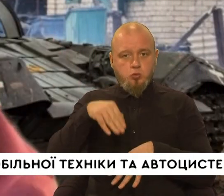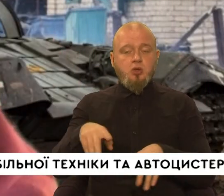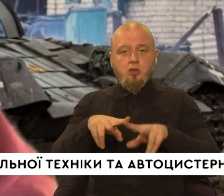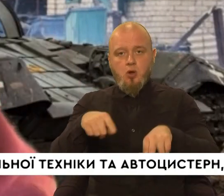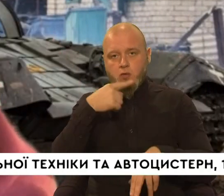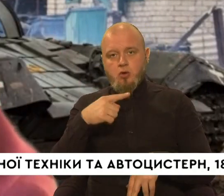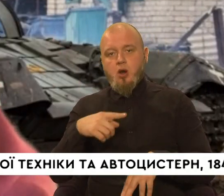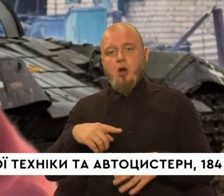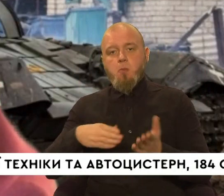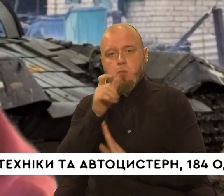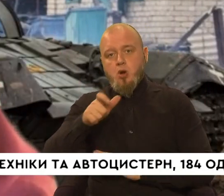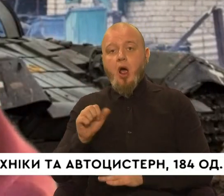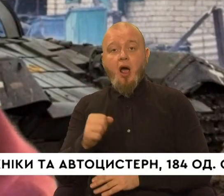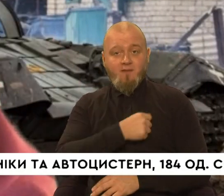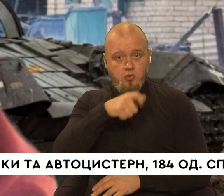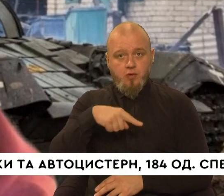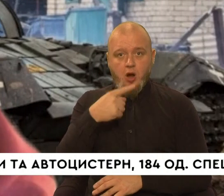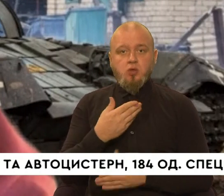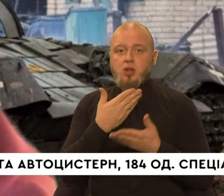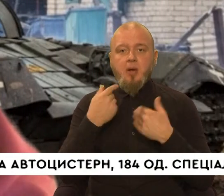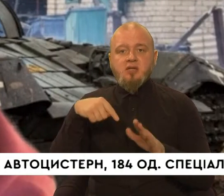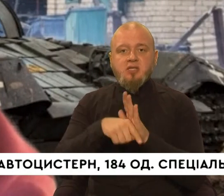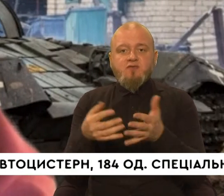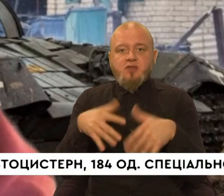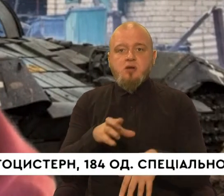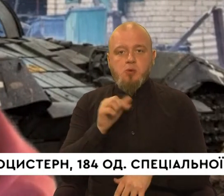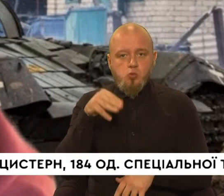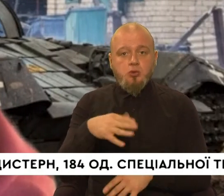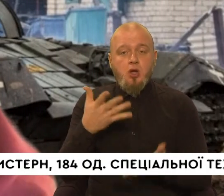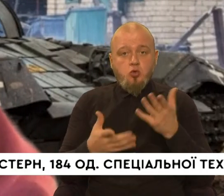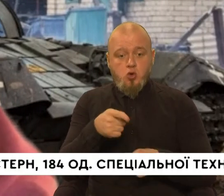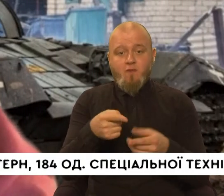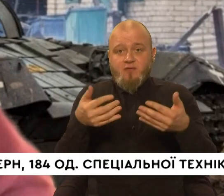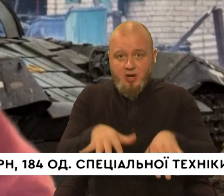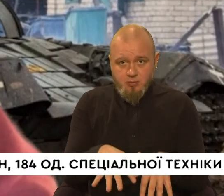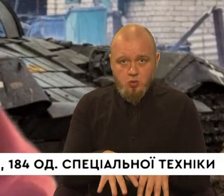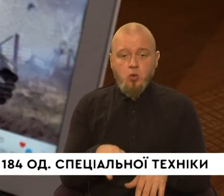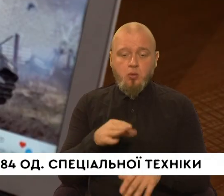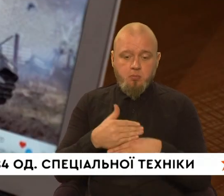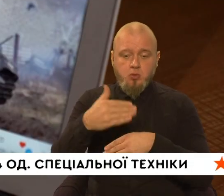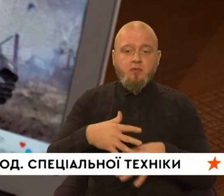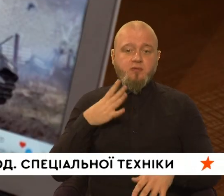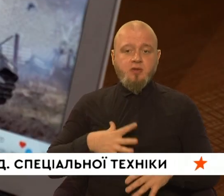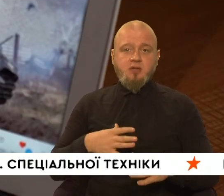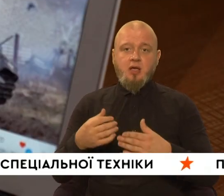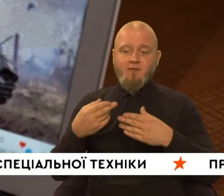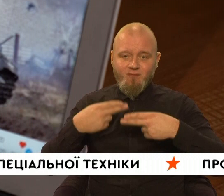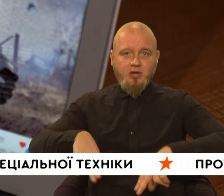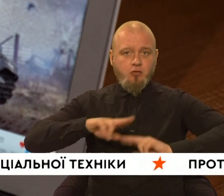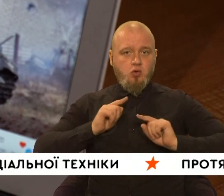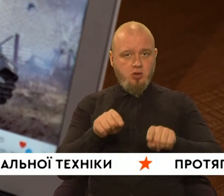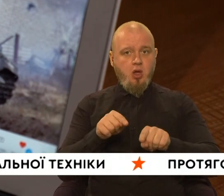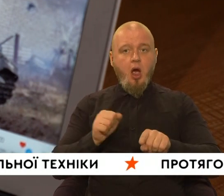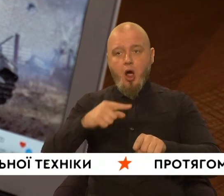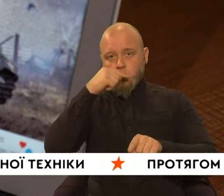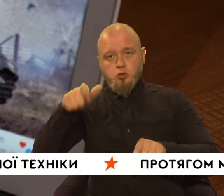ж говорять політики. А військові кажуть, немає сенсу втрачати Бахмут, бо якщо його втратимо, то потім доведеться відвоювати його. А